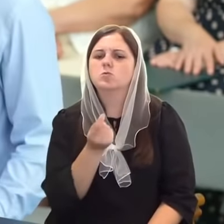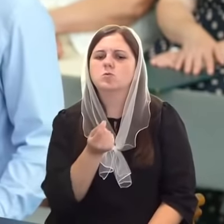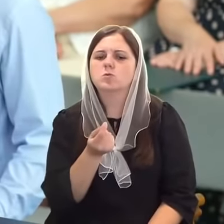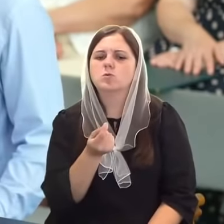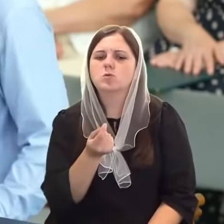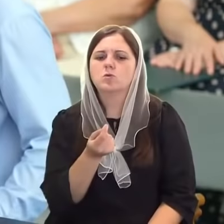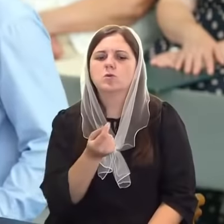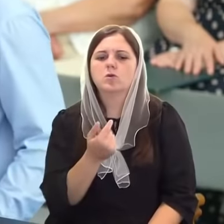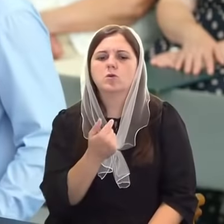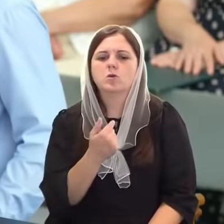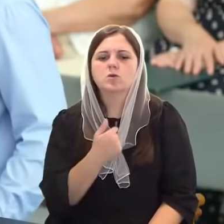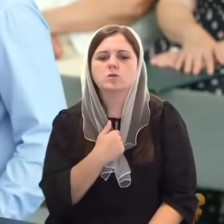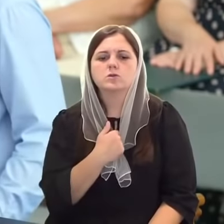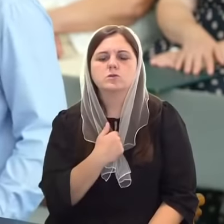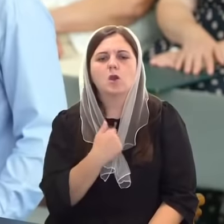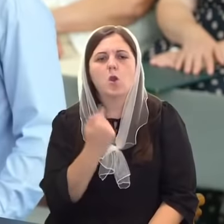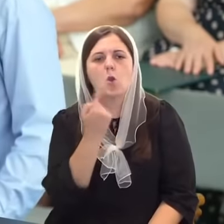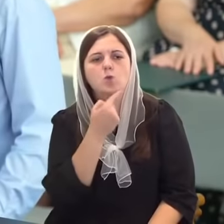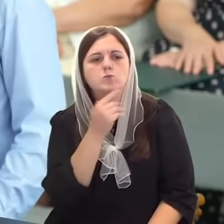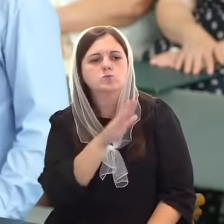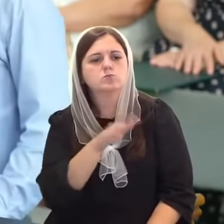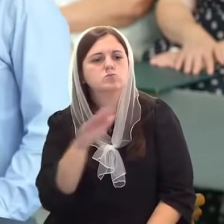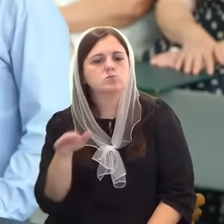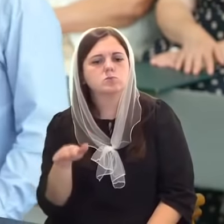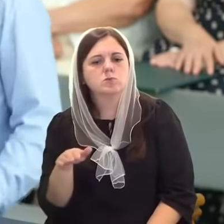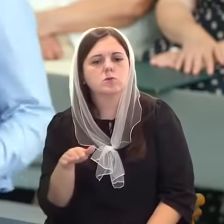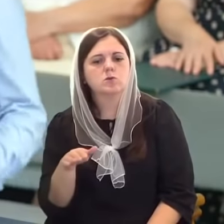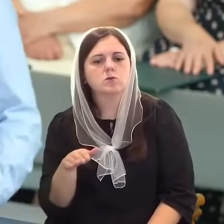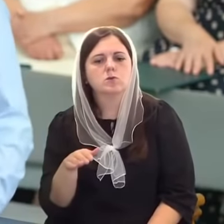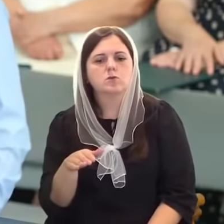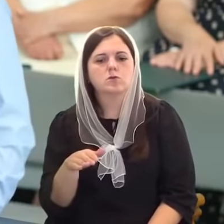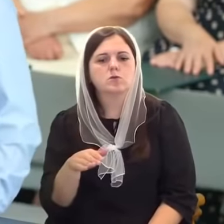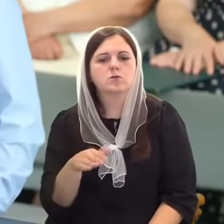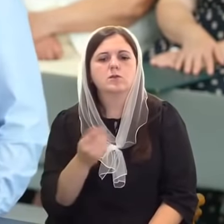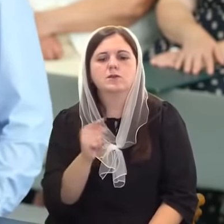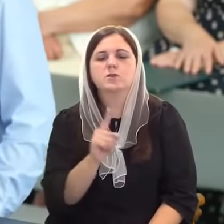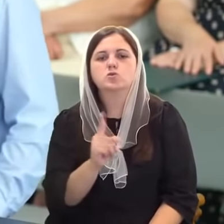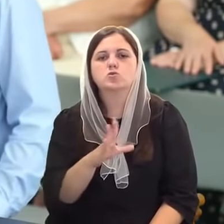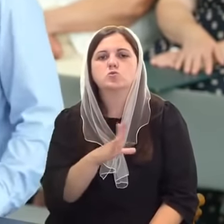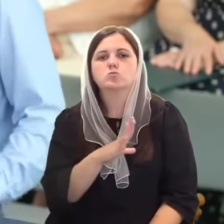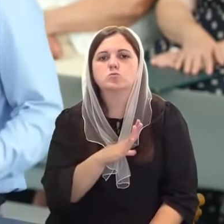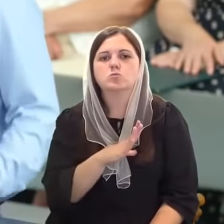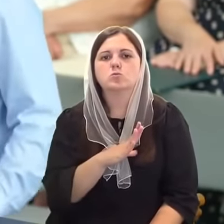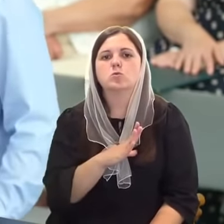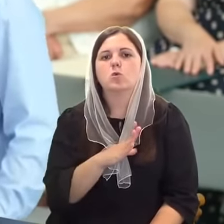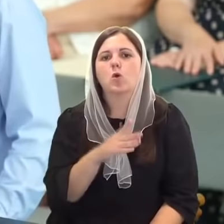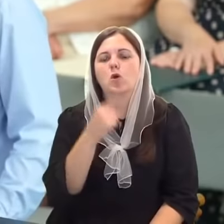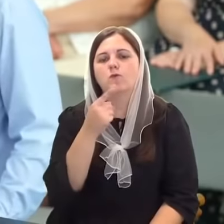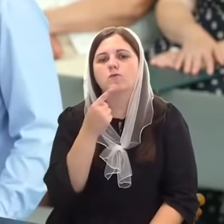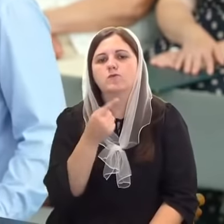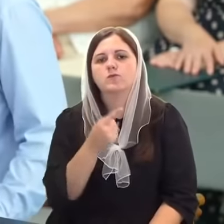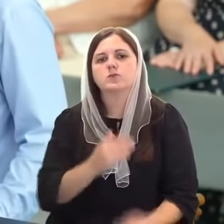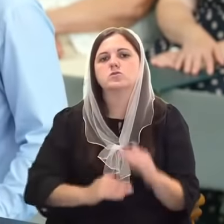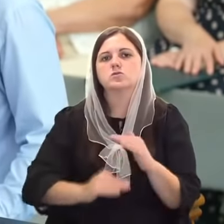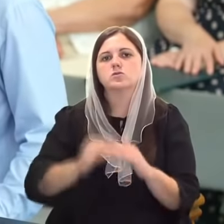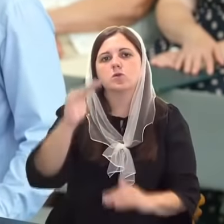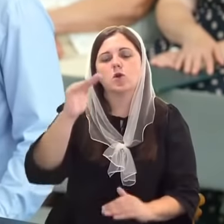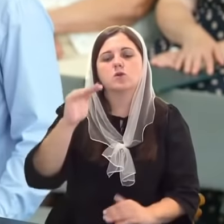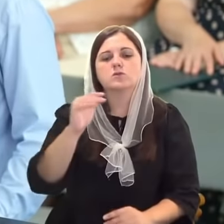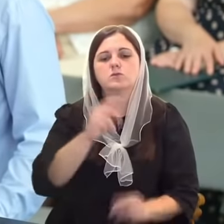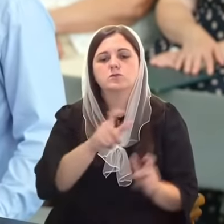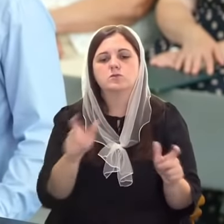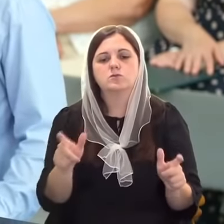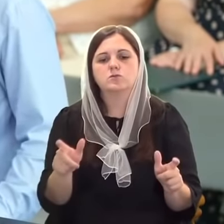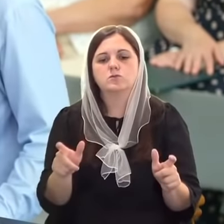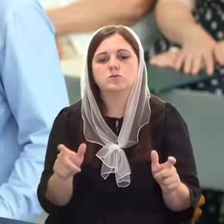Я говорю своим детским языком, то, что иногда говорят взрослые люди, веря в теорию Дарвина, в теорию